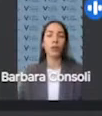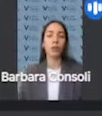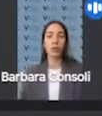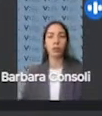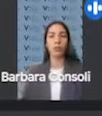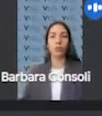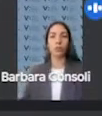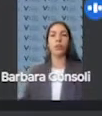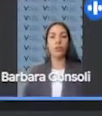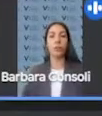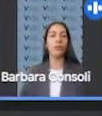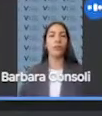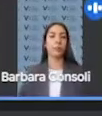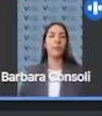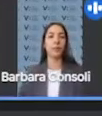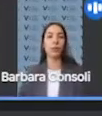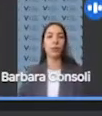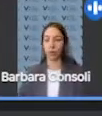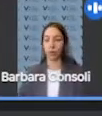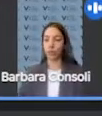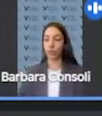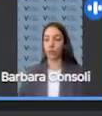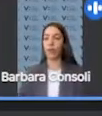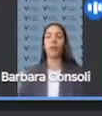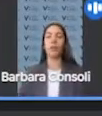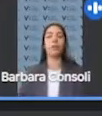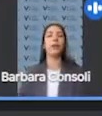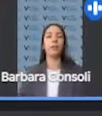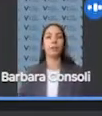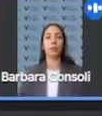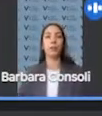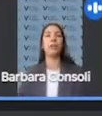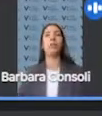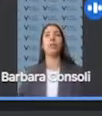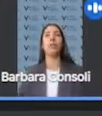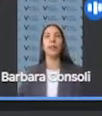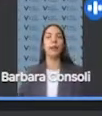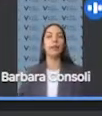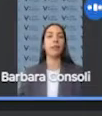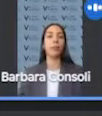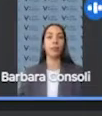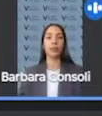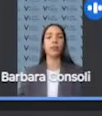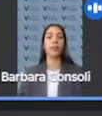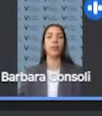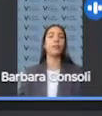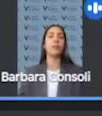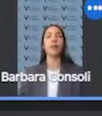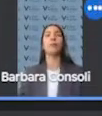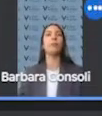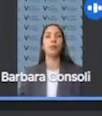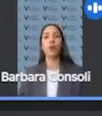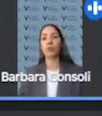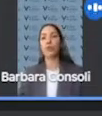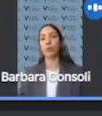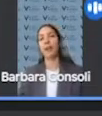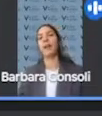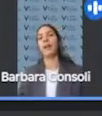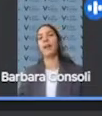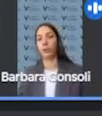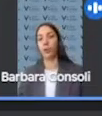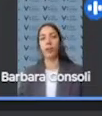su questa No, domanda. io sono perfettamente d'accordo. Alla fine, come diceva lei, l'importante è